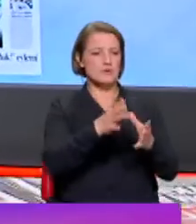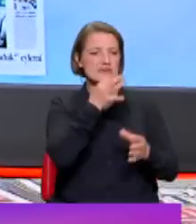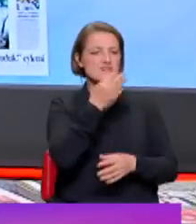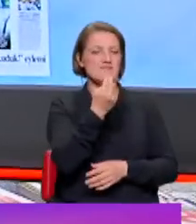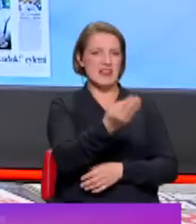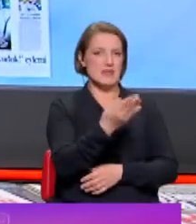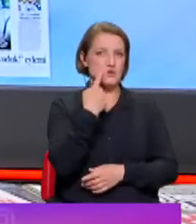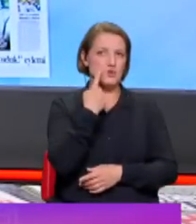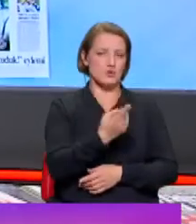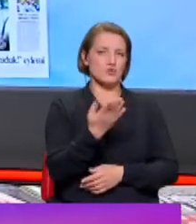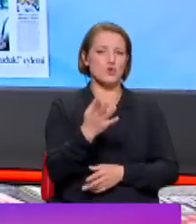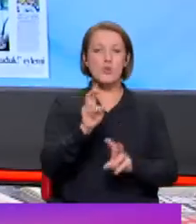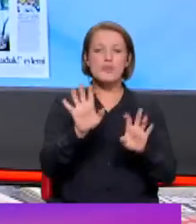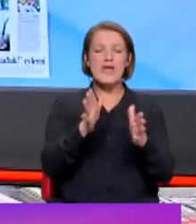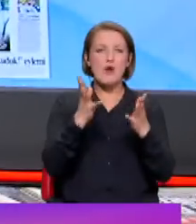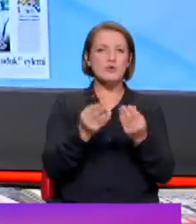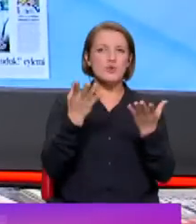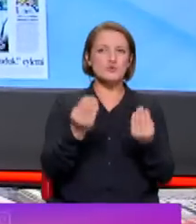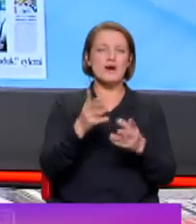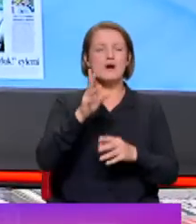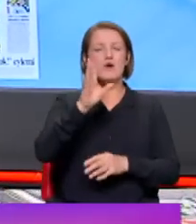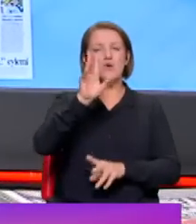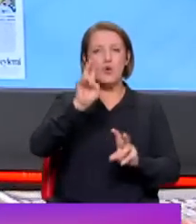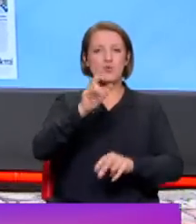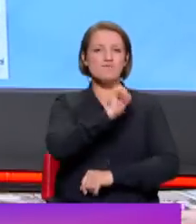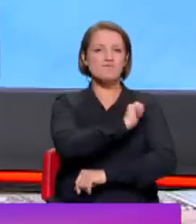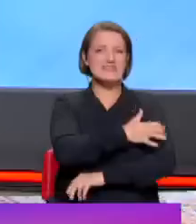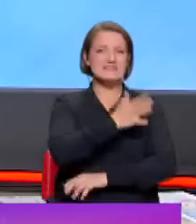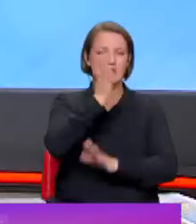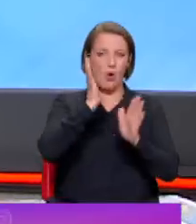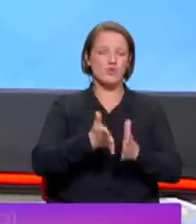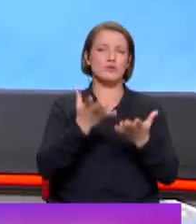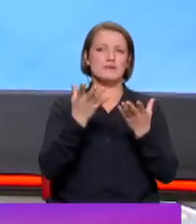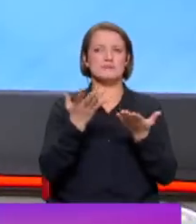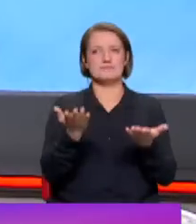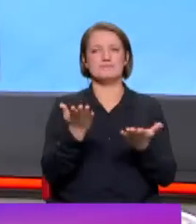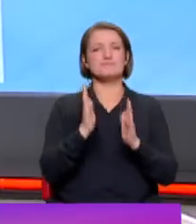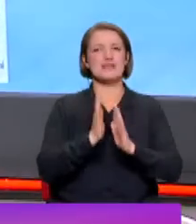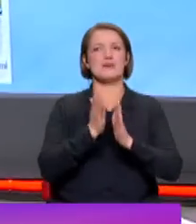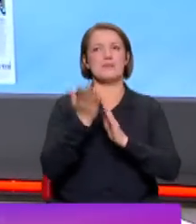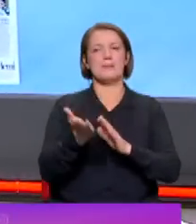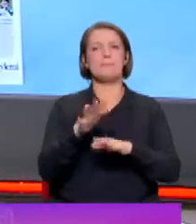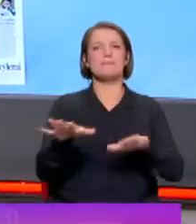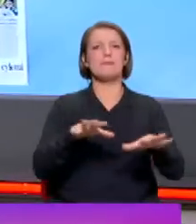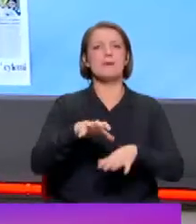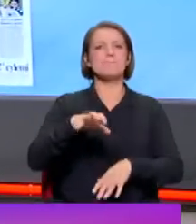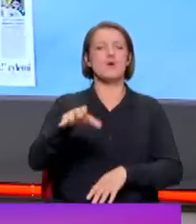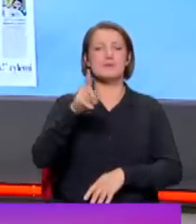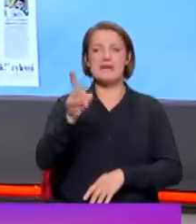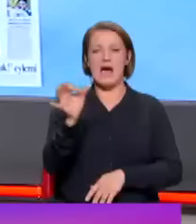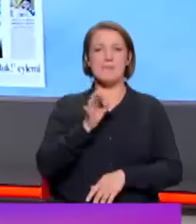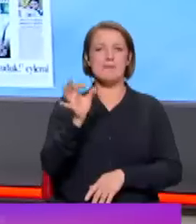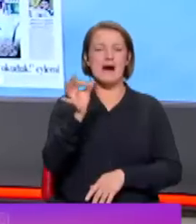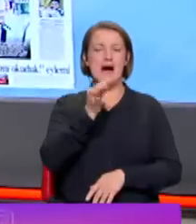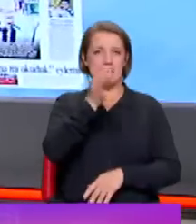verildiğini de görüyoruz konu ne olursa olsun ve hatta konu Filistin olduğunda dahi devam edelim deprem bölgesinden bir haber